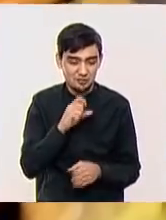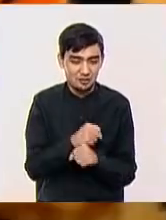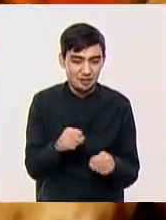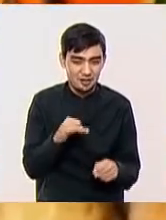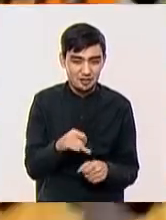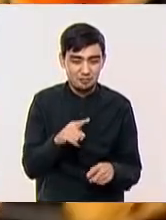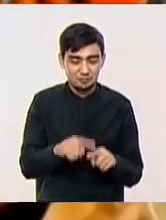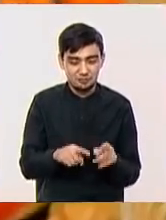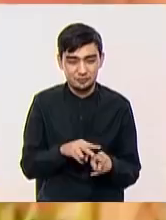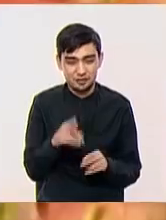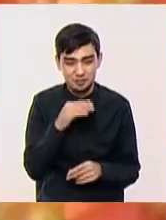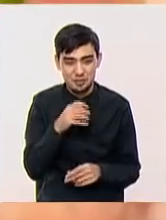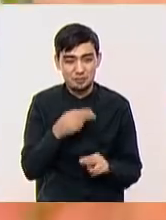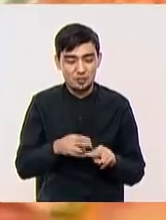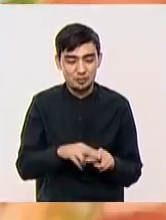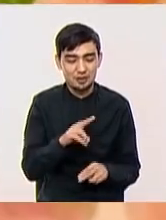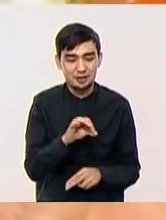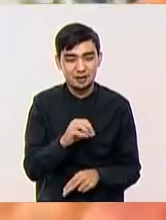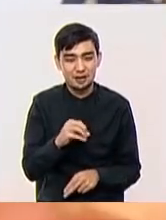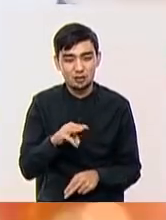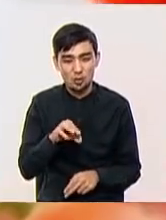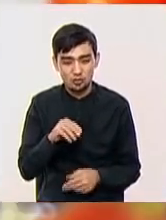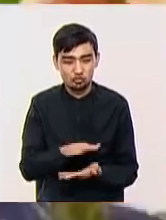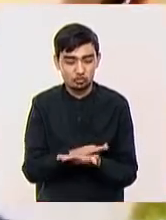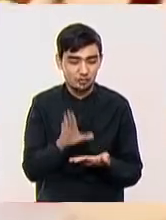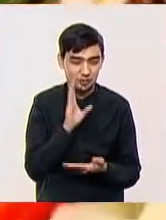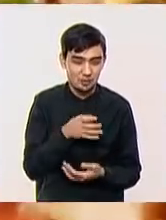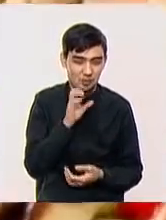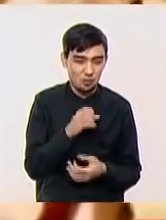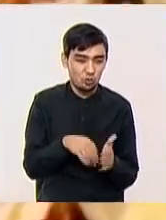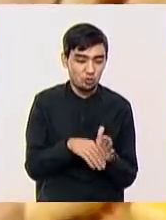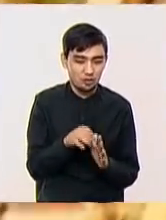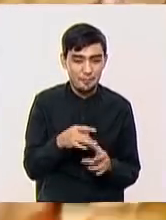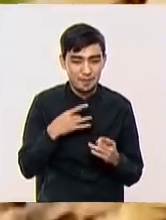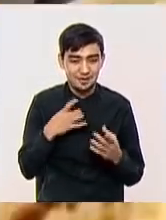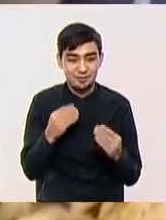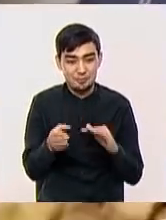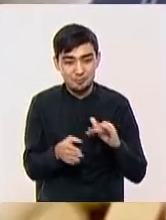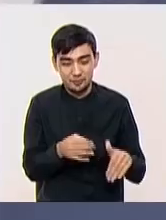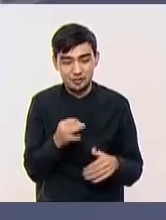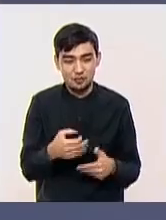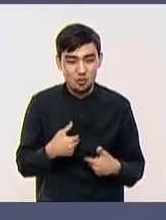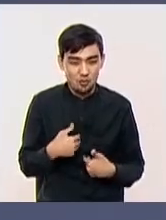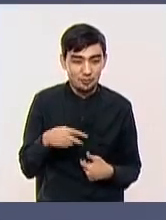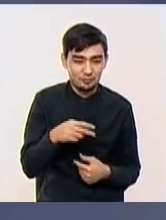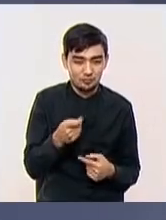сіңуін жеделдетеді екен. Сондықтан диетолог көбірек таза су ішкен дұрыс дейді. Ал мерекеден кейін біраз уақыт аш жүруге кеңес береді.